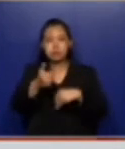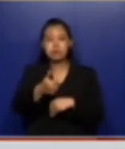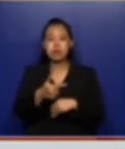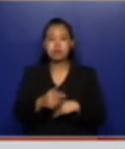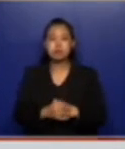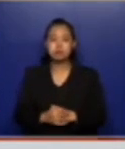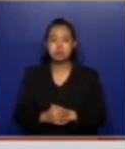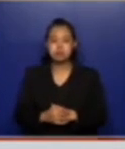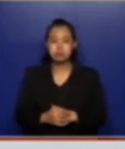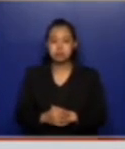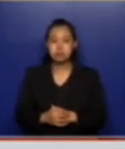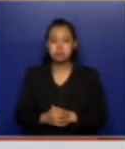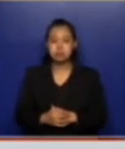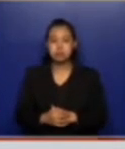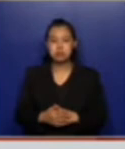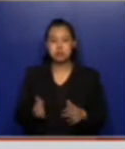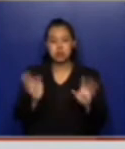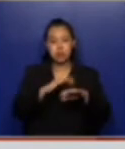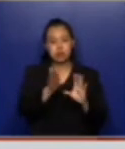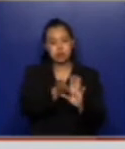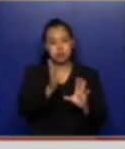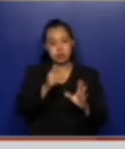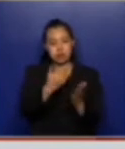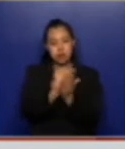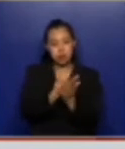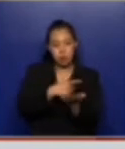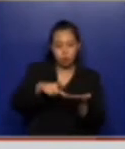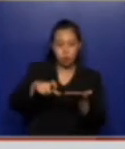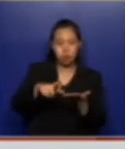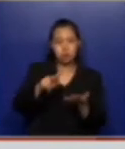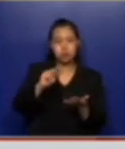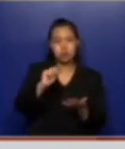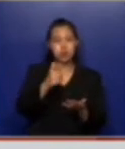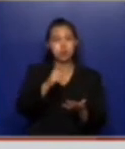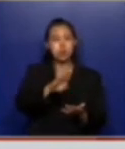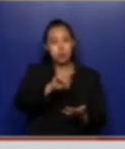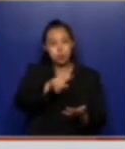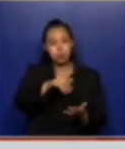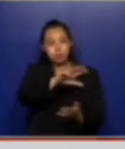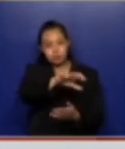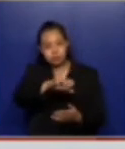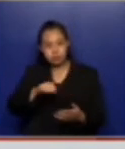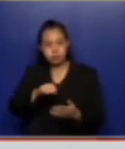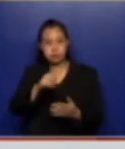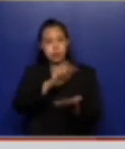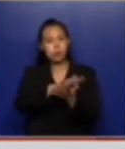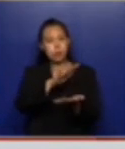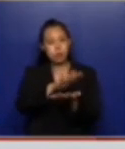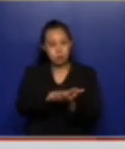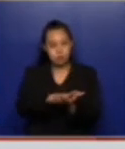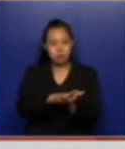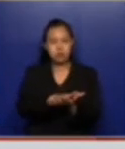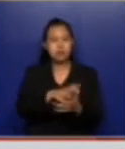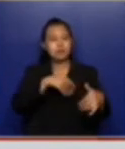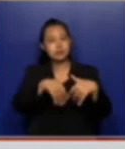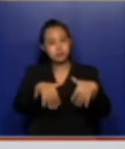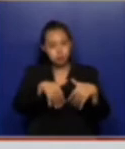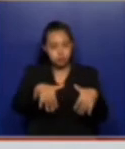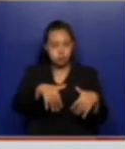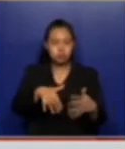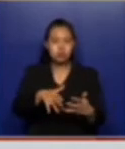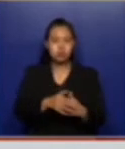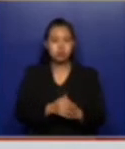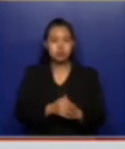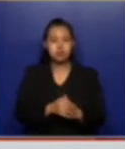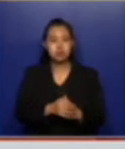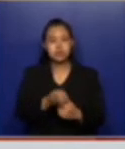ท่านที่เบิกงบนะครับมีพรบโอนงบนะครับท่านดึงมาจากโรงเรียนชนบทดึงมาจากโรงอาห